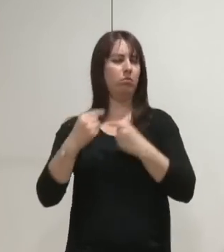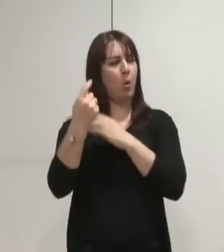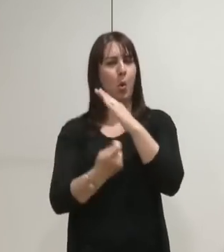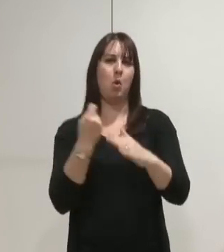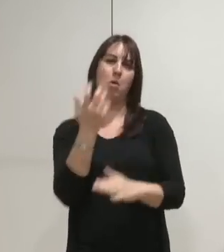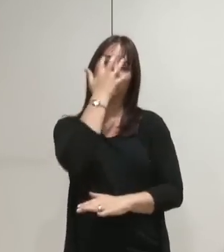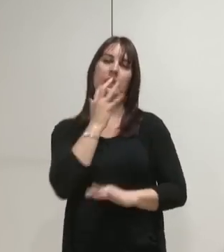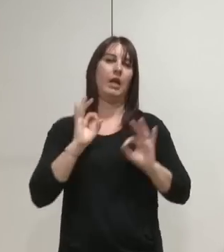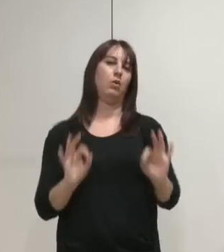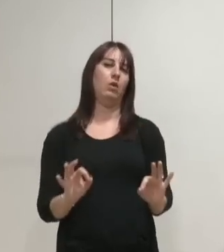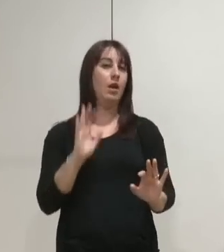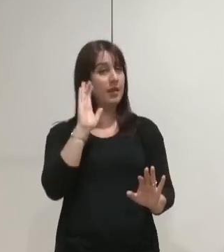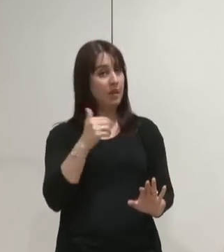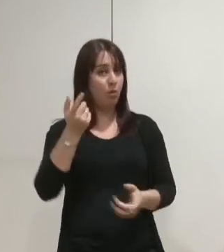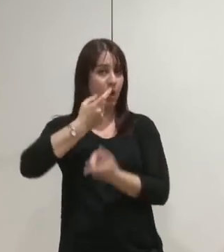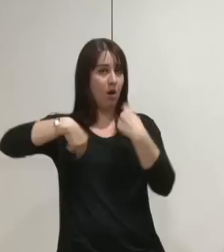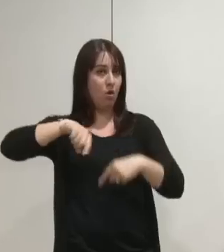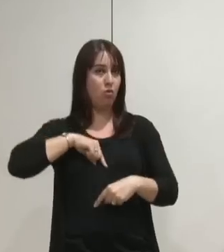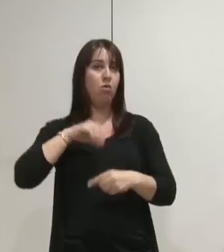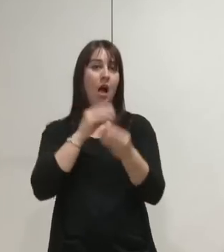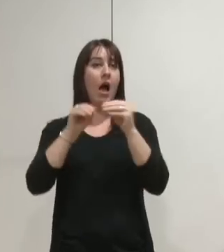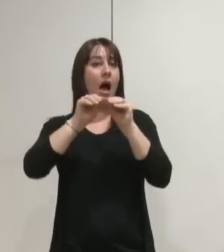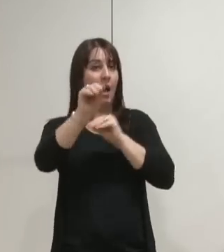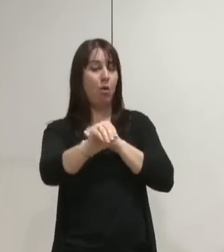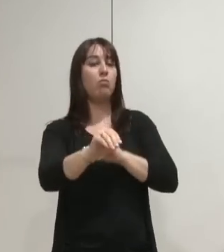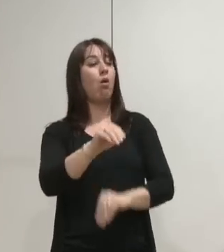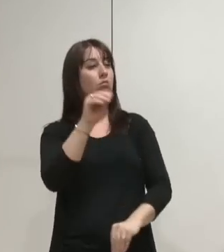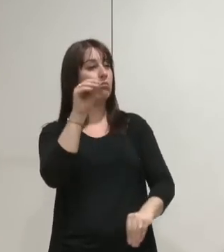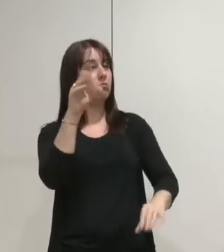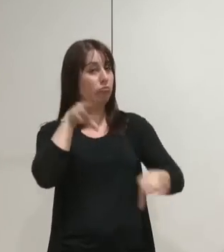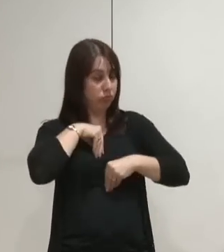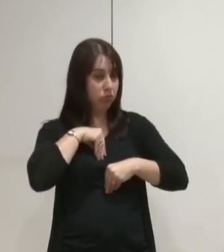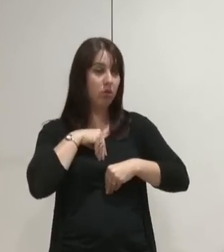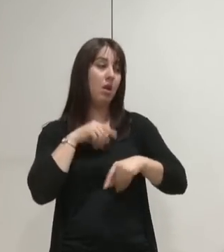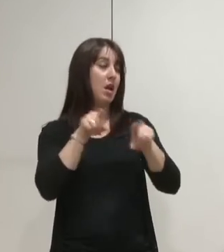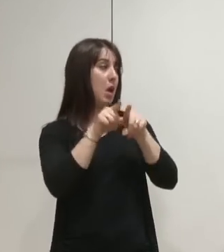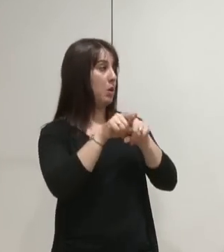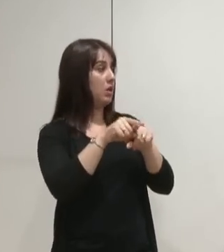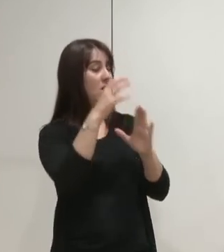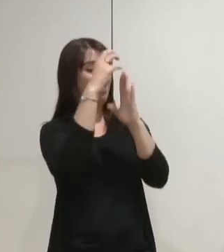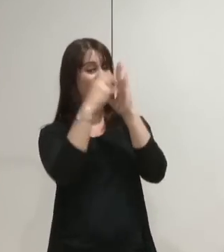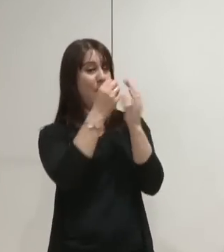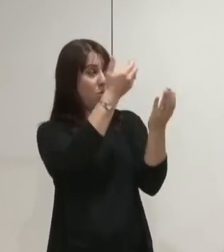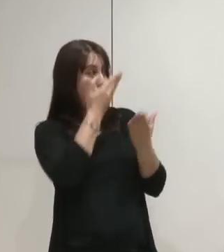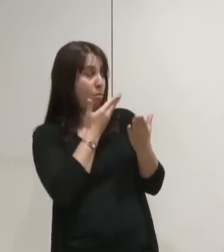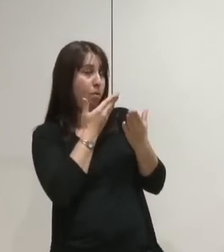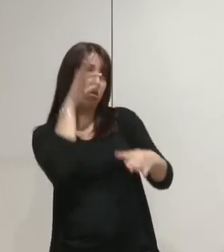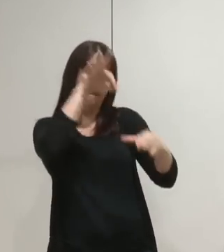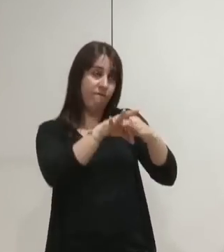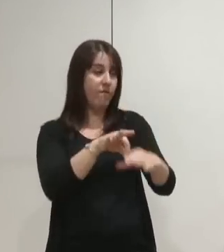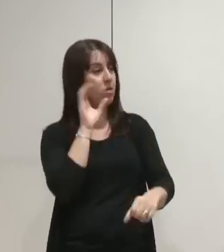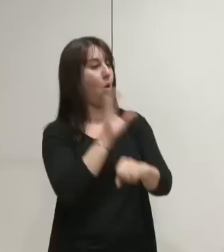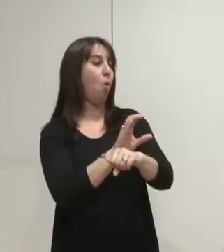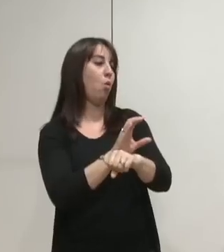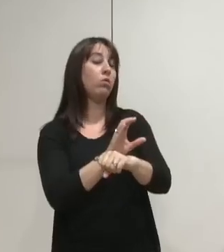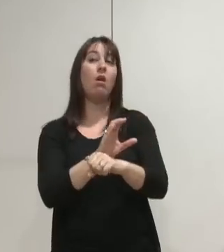voilà pourquoi nous voterons l'amendement et nous voterons contre la délibération qui vous autoriserait à marcher à